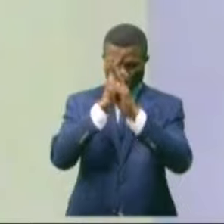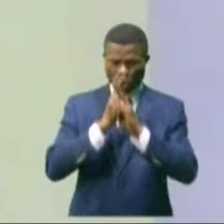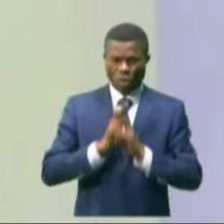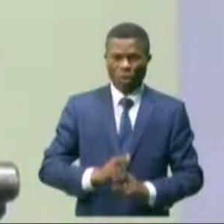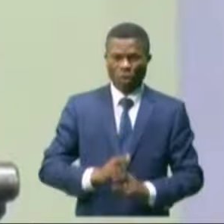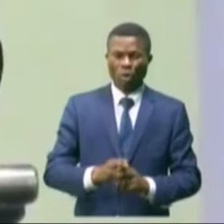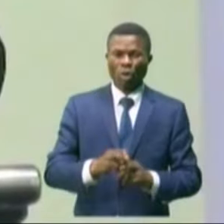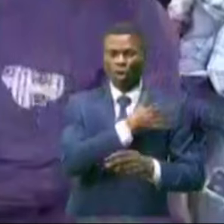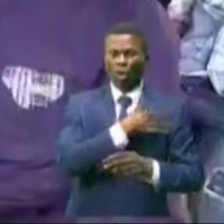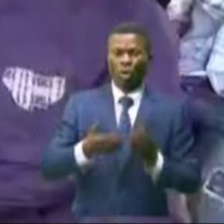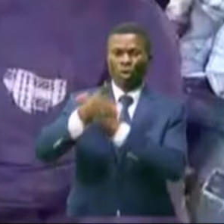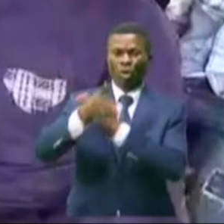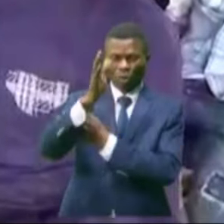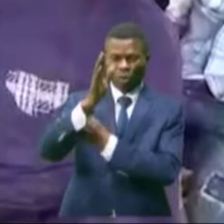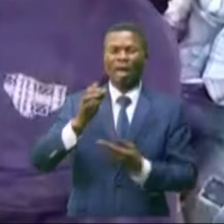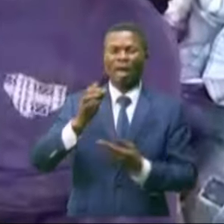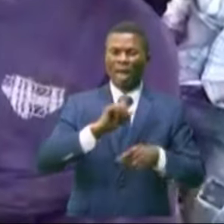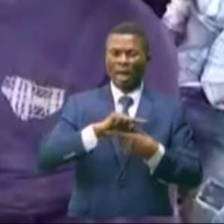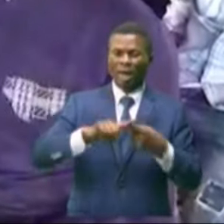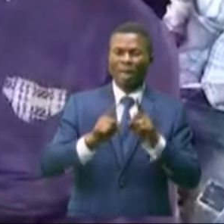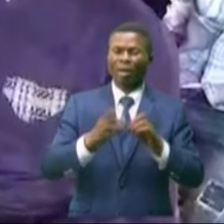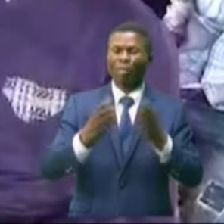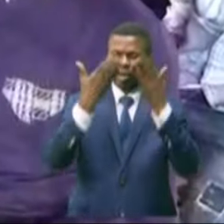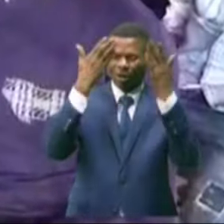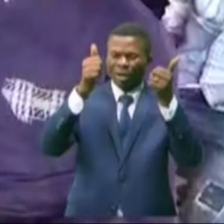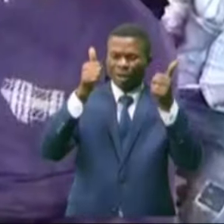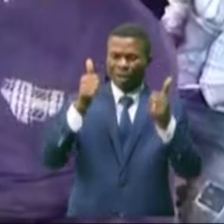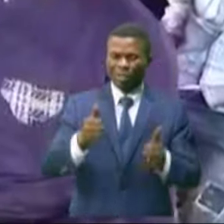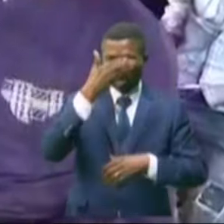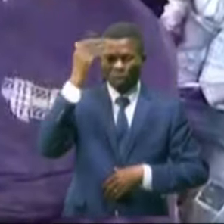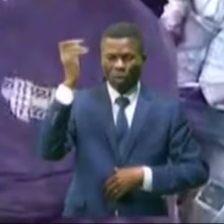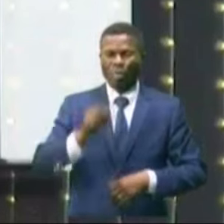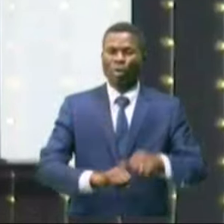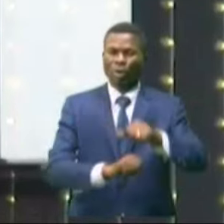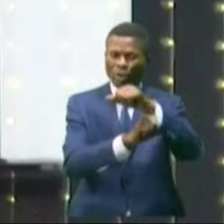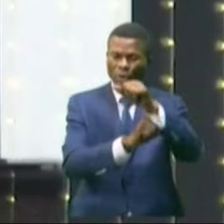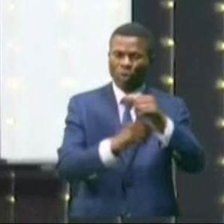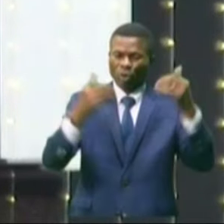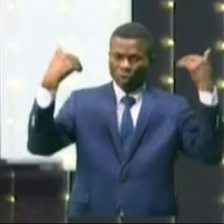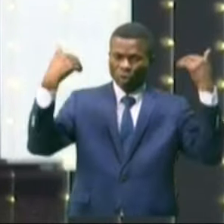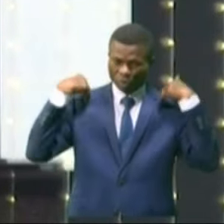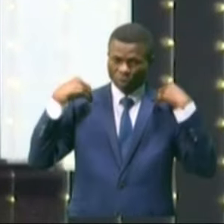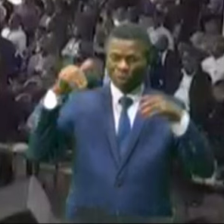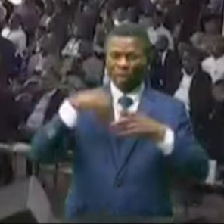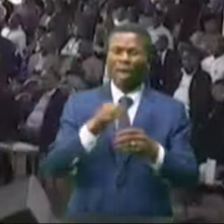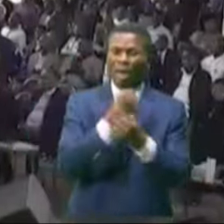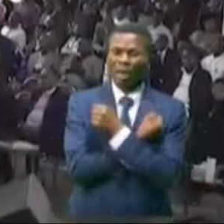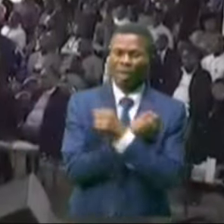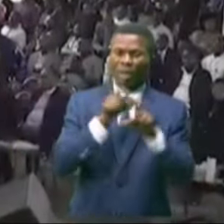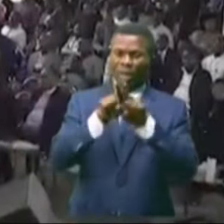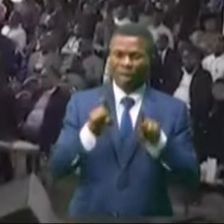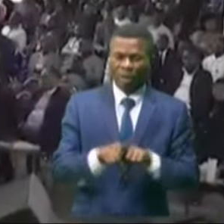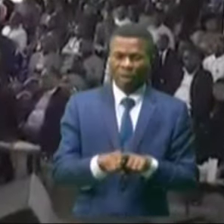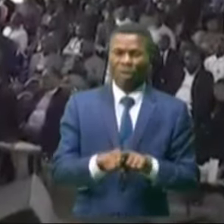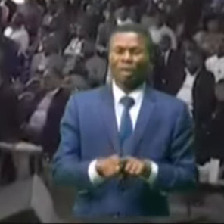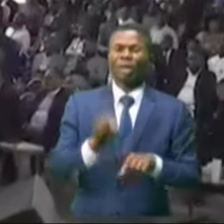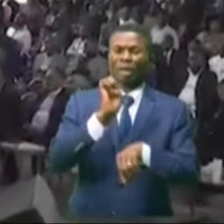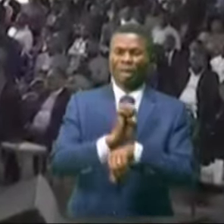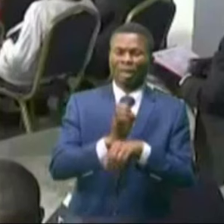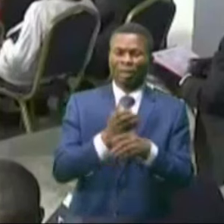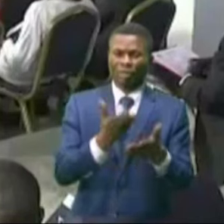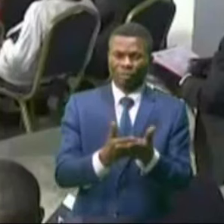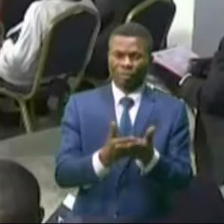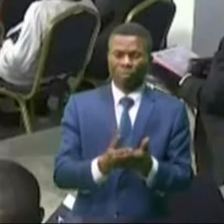dieux, soigner sa relation avec Dieu, sans oublier le soutien à l'autorité établie dans l'amour et la vérité de Christ. C'est un ordre